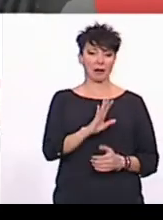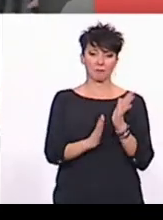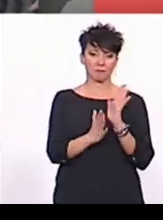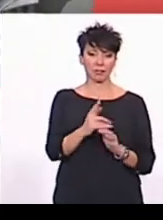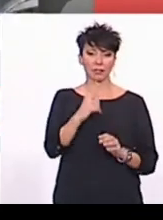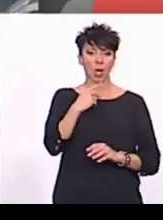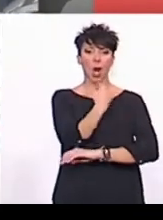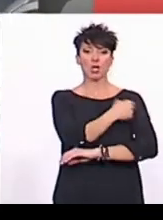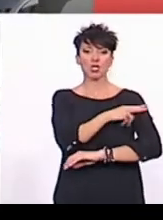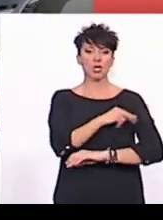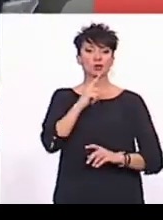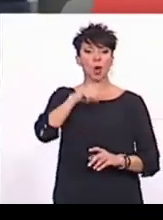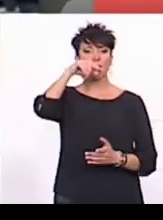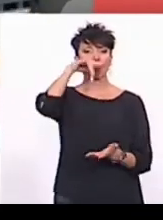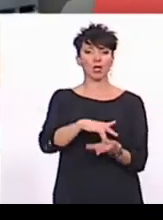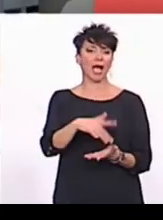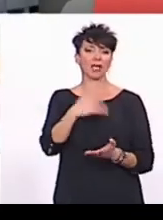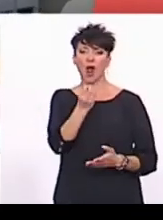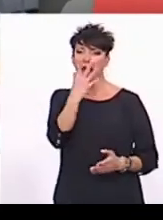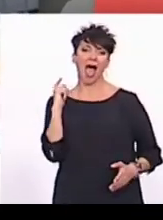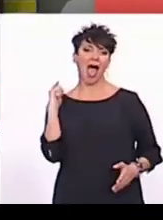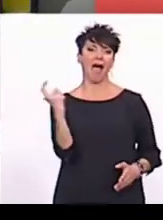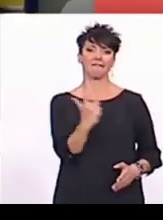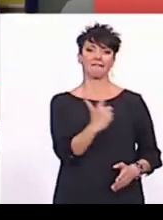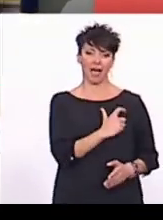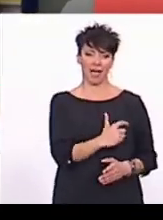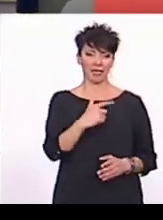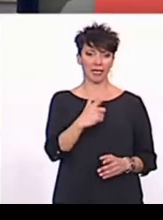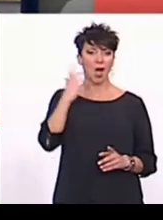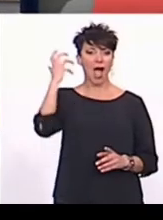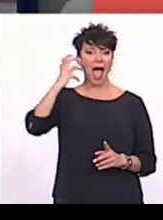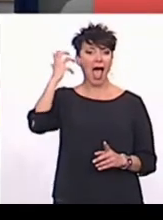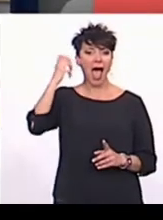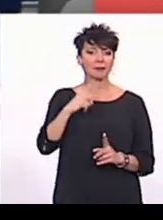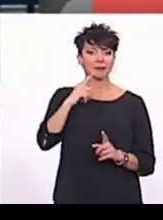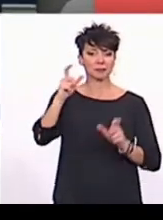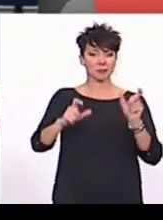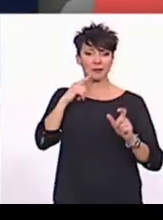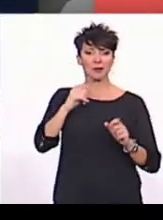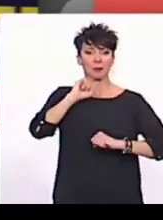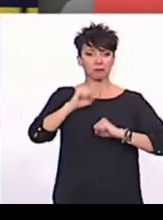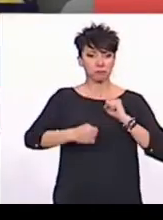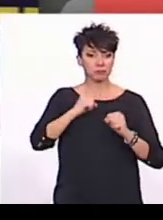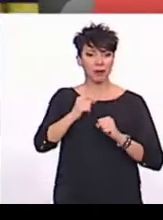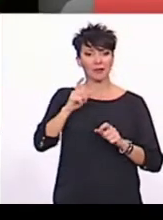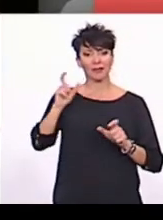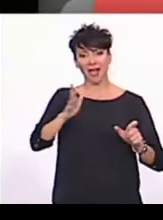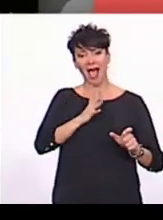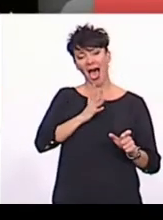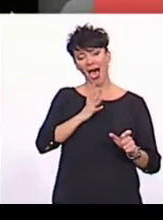στο νοσοκομείο Αναφοράς Ευαγγελισμός. Οι επιστήμονες σαν τον Χριστόφορο δίνουν τη μάχη και οι πολίτες το